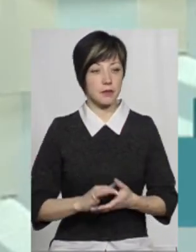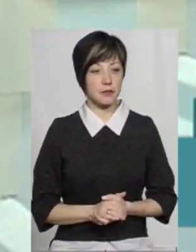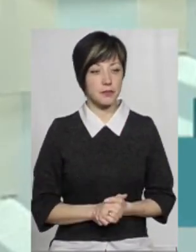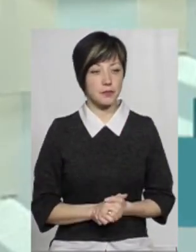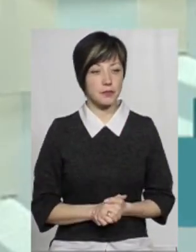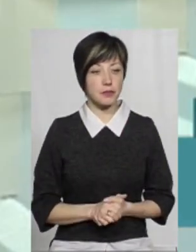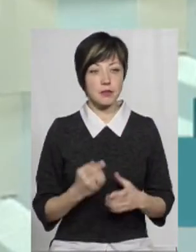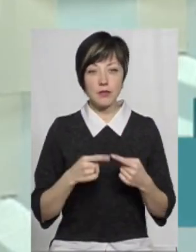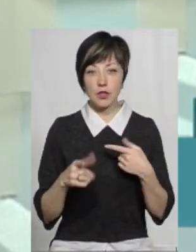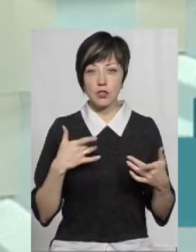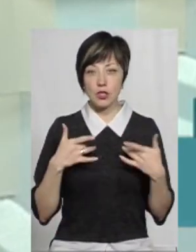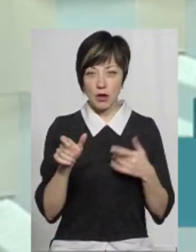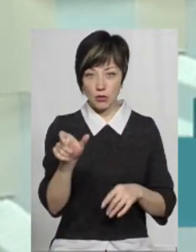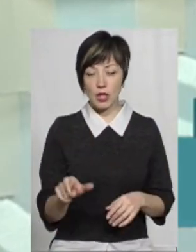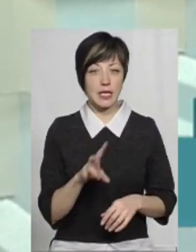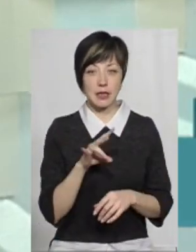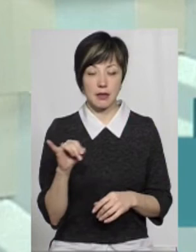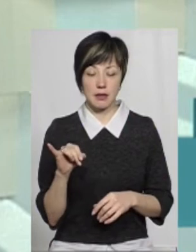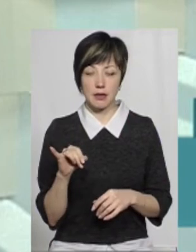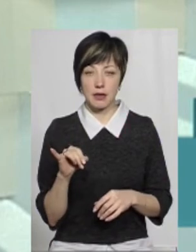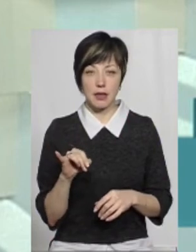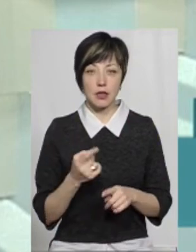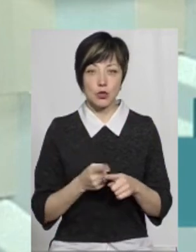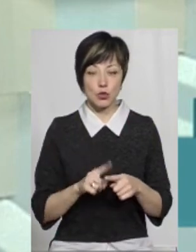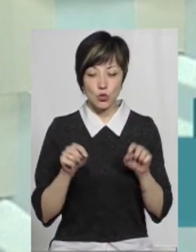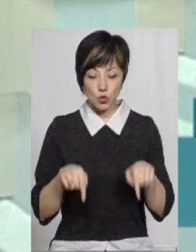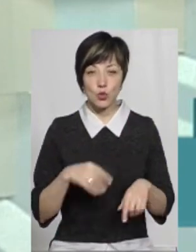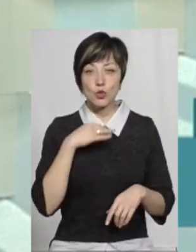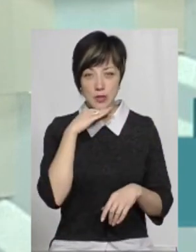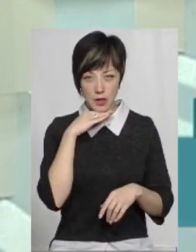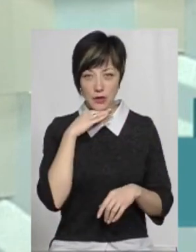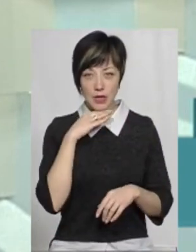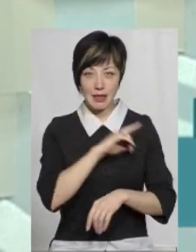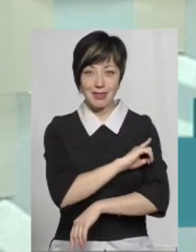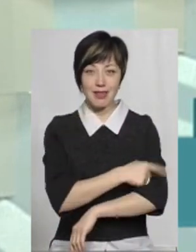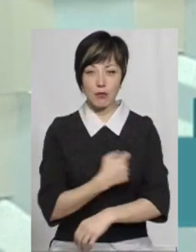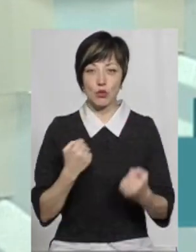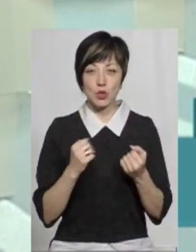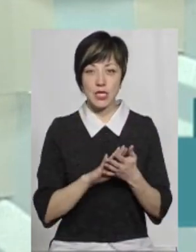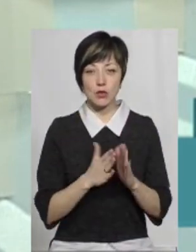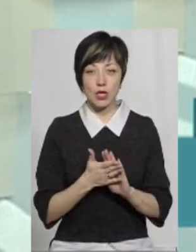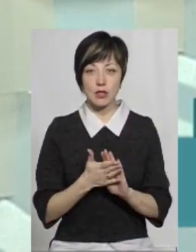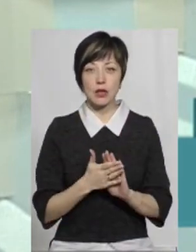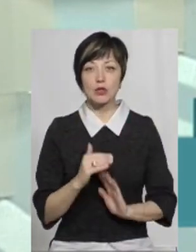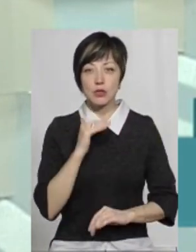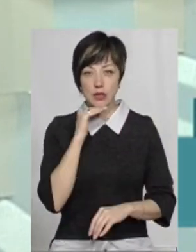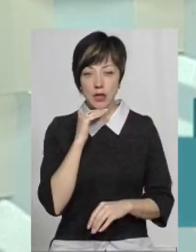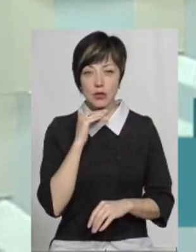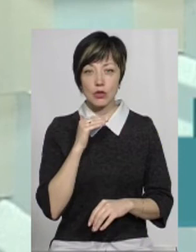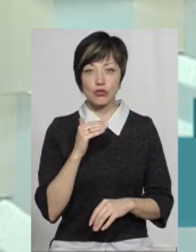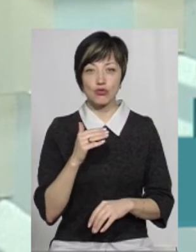руки. Інша героїня, ні, тут достатньо напружена ситуація, достатньо